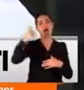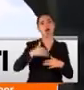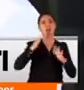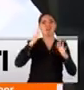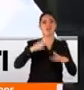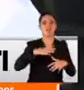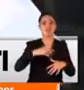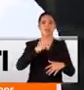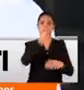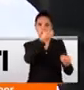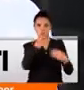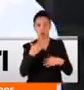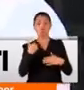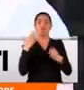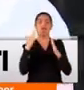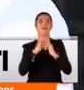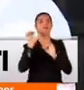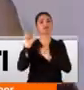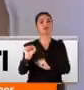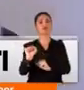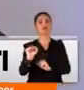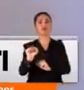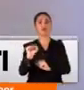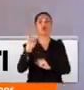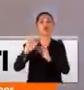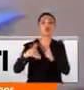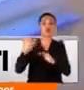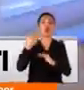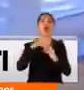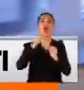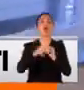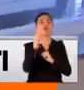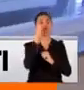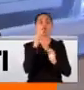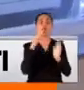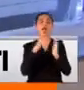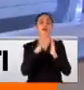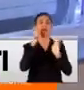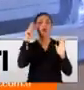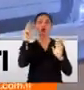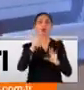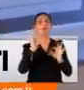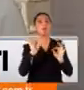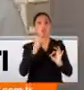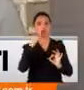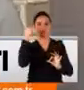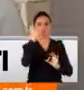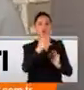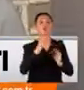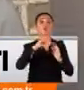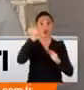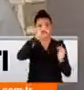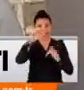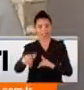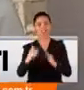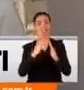var. Kapora gönderirseniz sizin için daireyi opsiyonlarım. Hafta sonu geldiğinde de daireyi size gösterebilirim diyor. Daha sonra geldiklerinde ne daire, ne